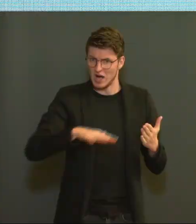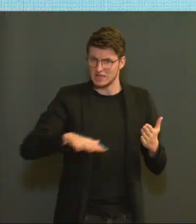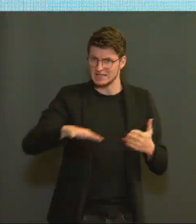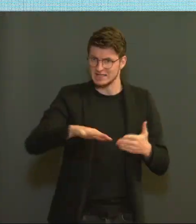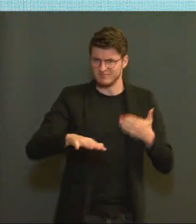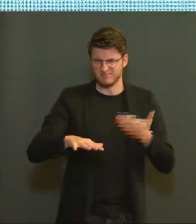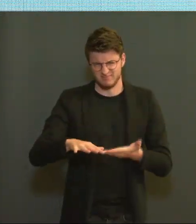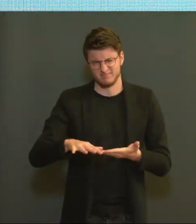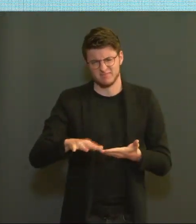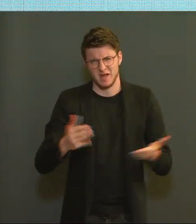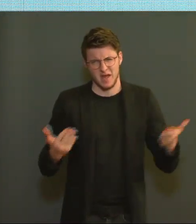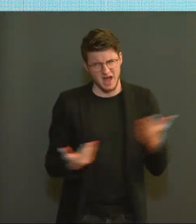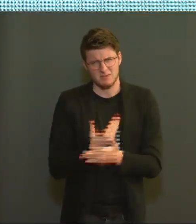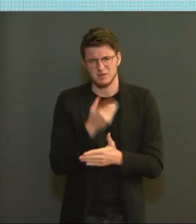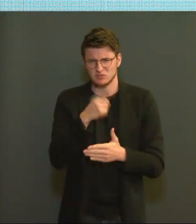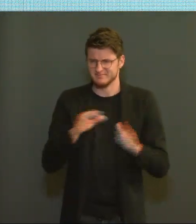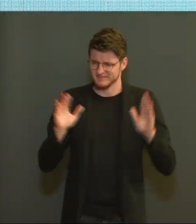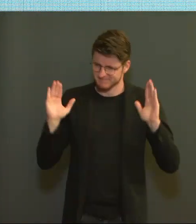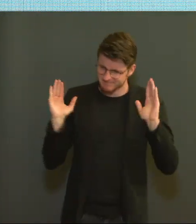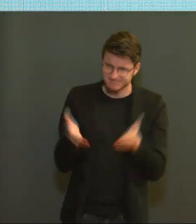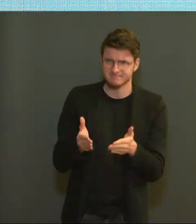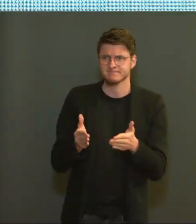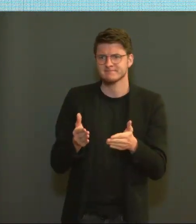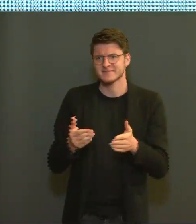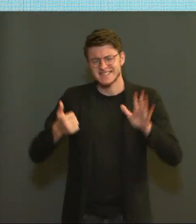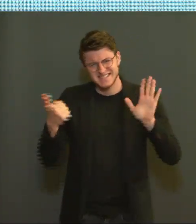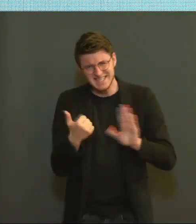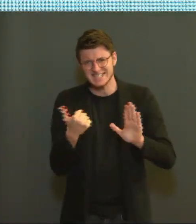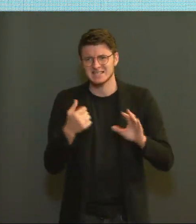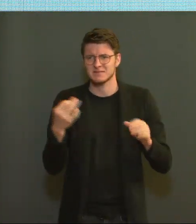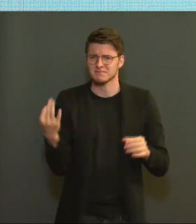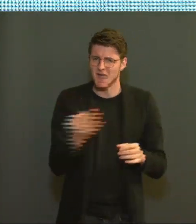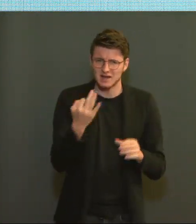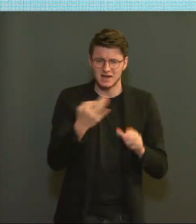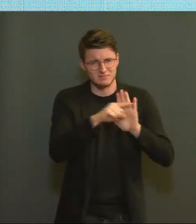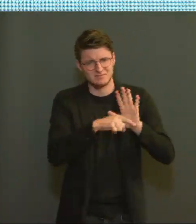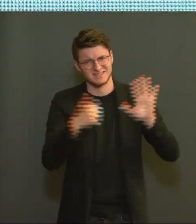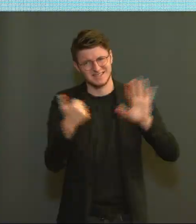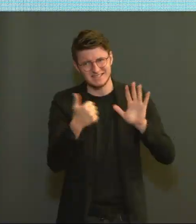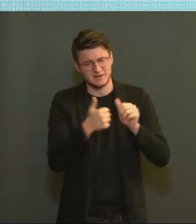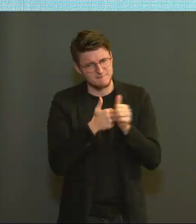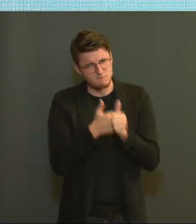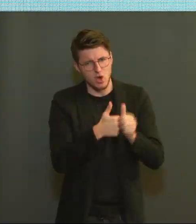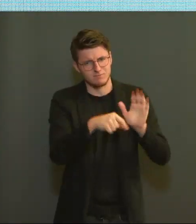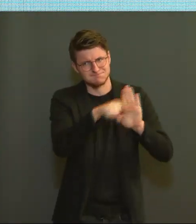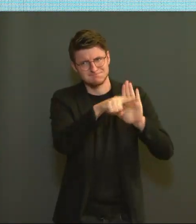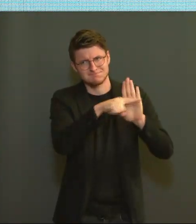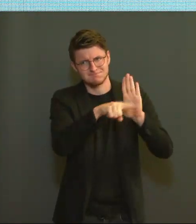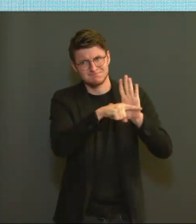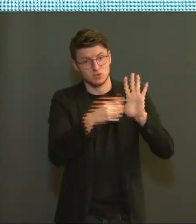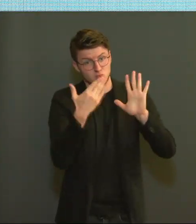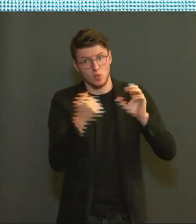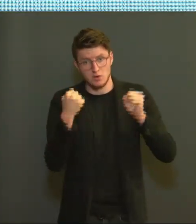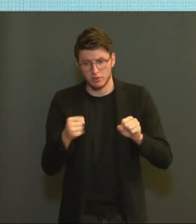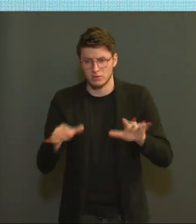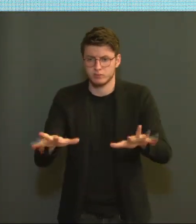eens extra aandacht te besteden aan de zes gouden regels om de verspreiding van het virus tegen te gaan.